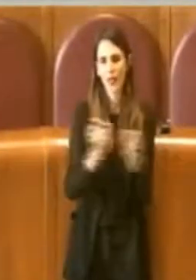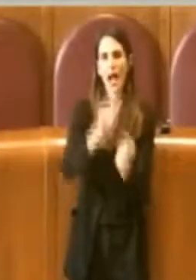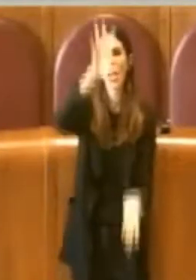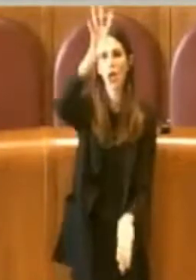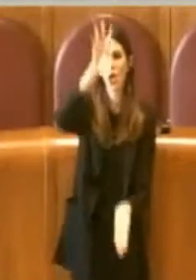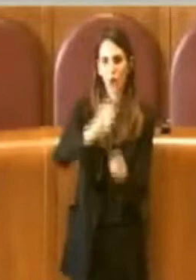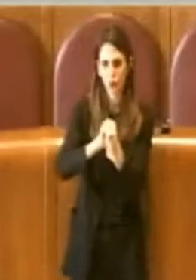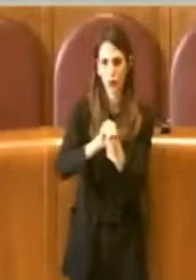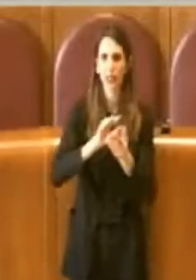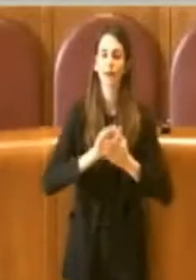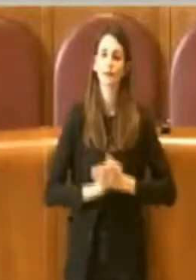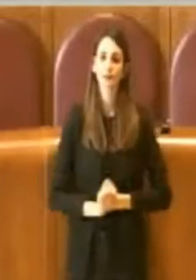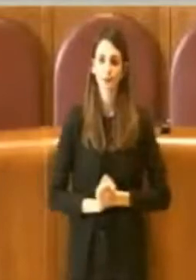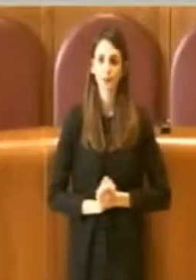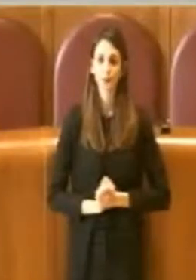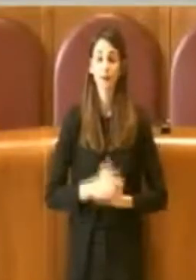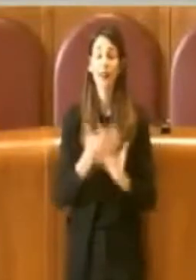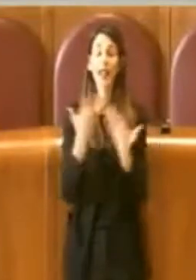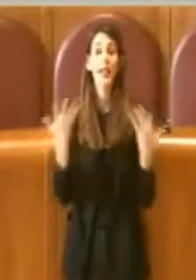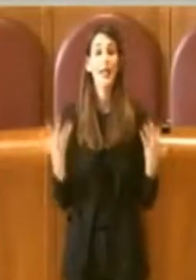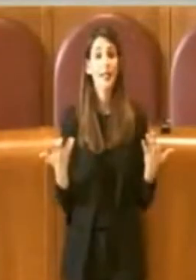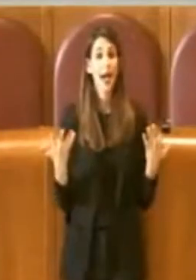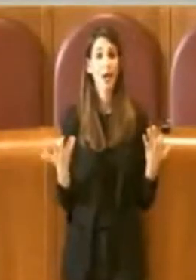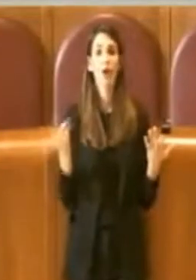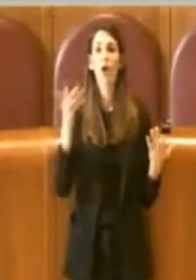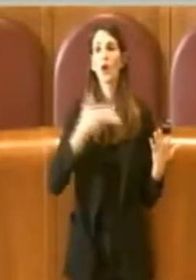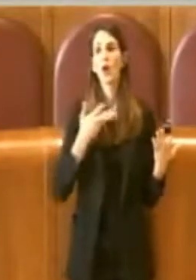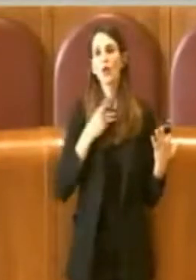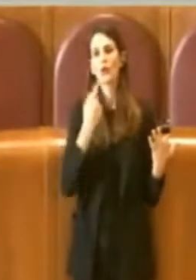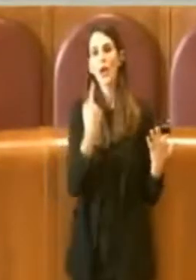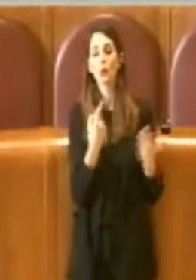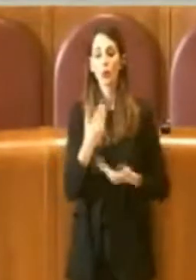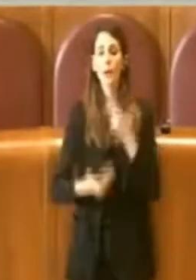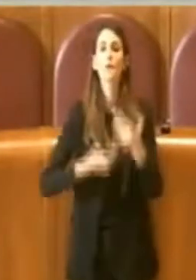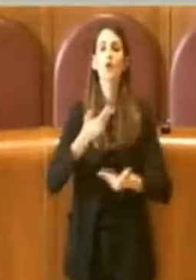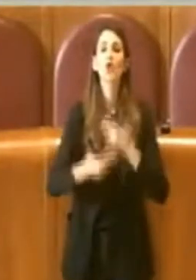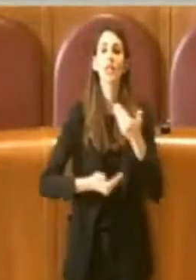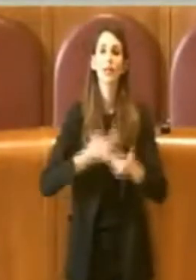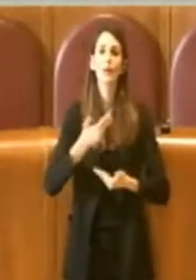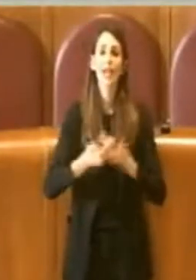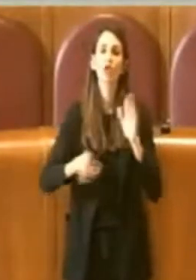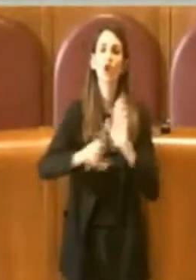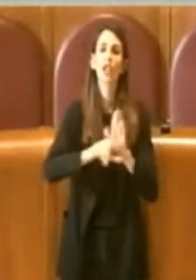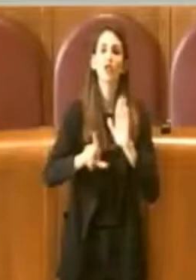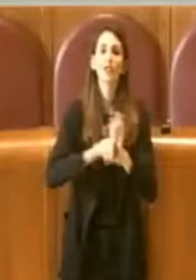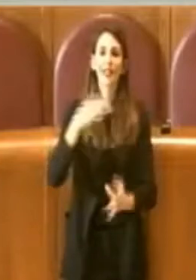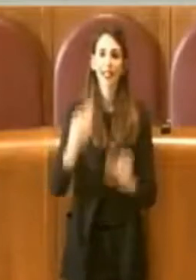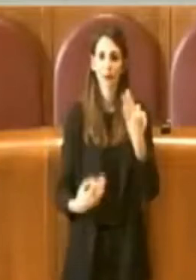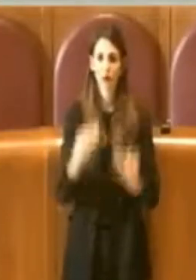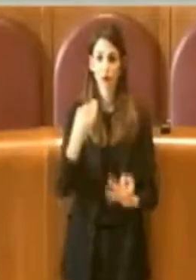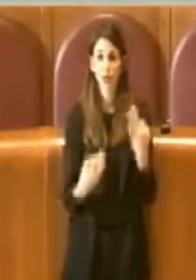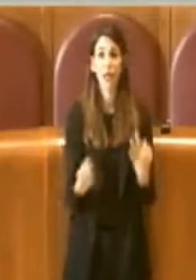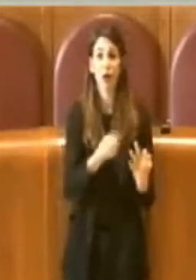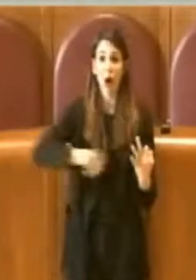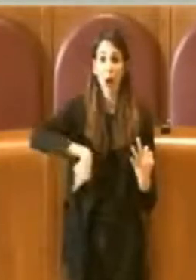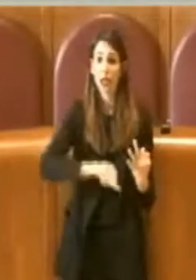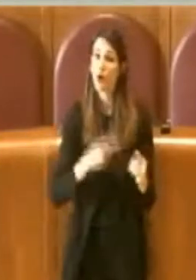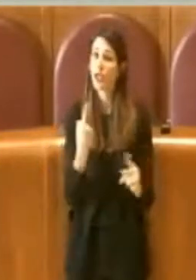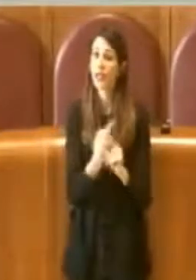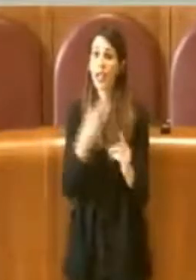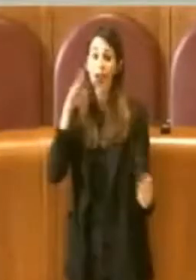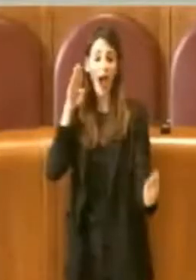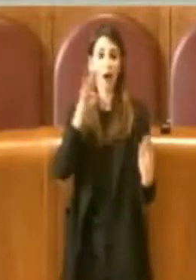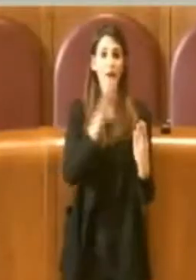oppure chiaramente il lungo iter burocratico, per carità legittimo, ma che affrontiamo da quando